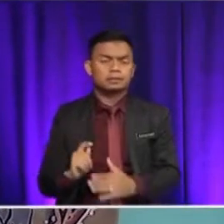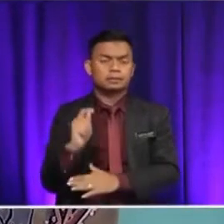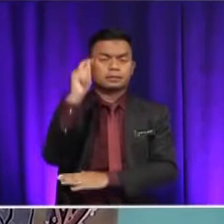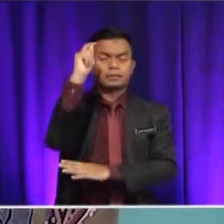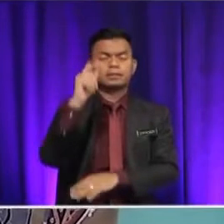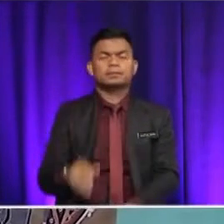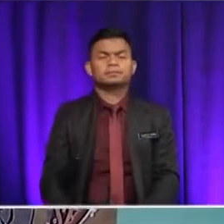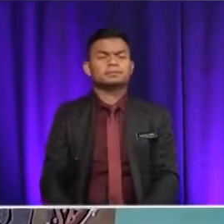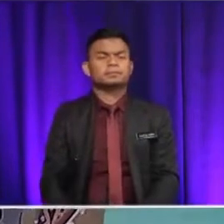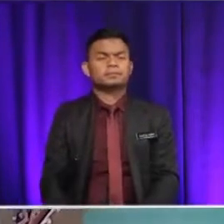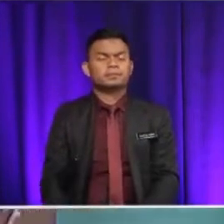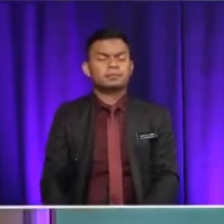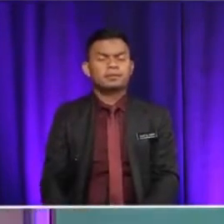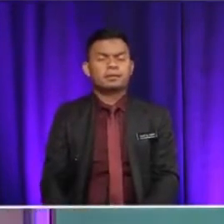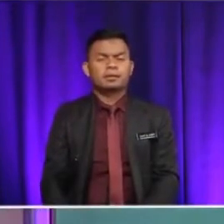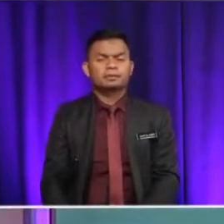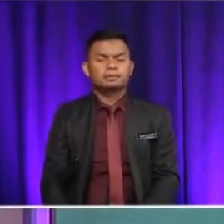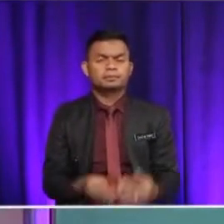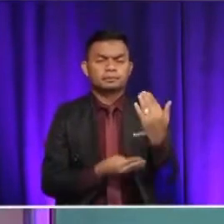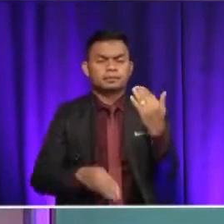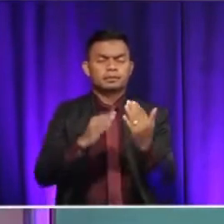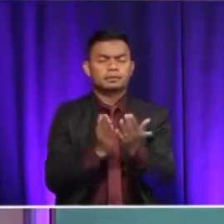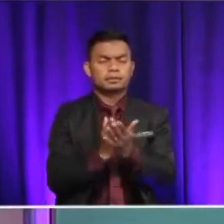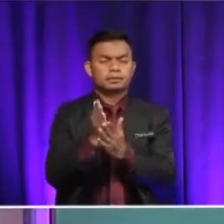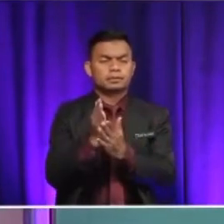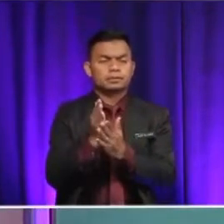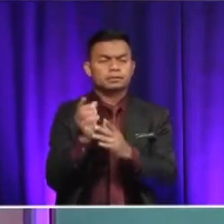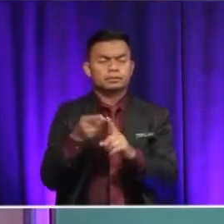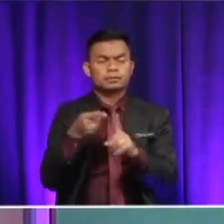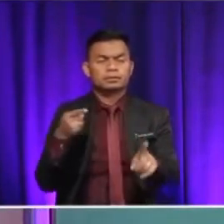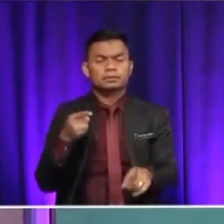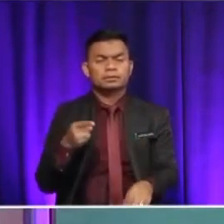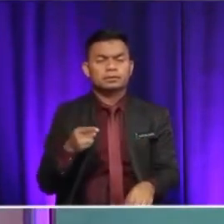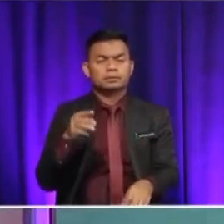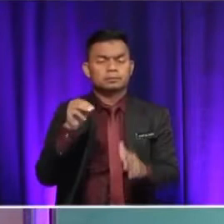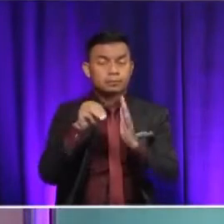Lukisan bekalan terus, maknanya daripada meter utama terus ke